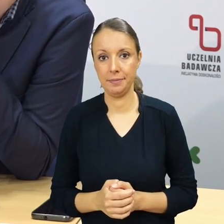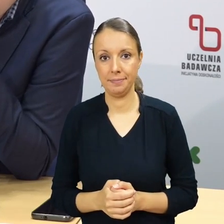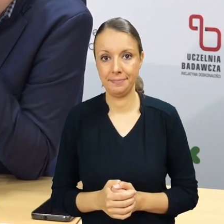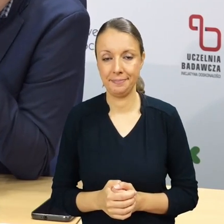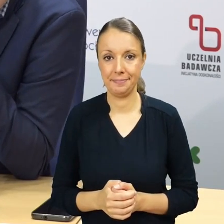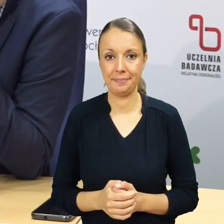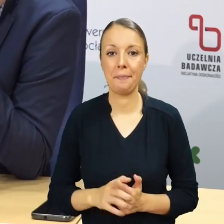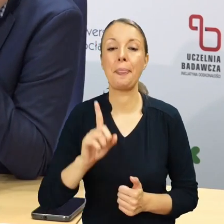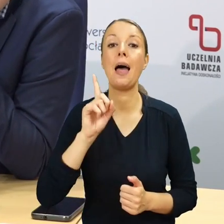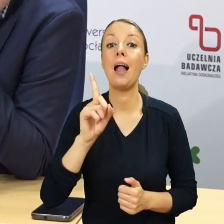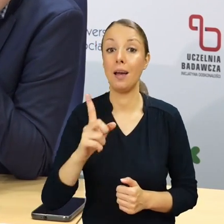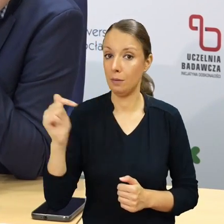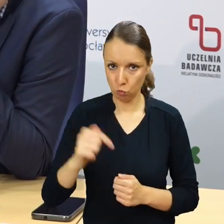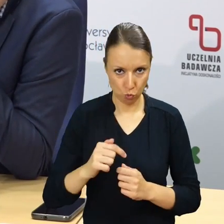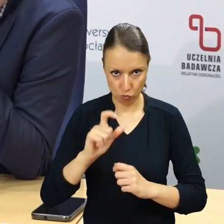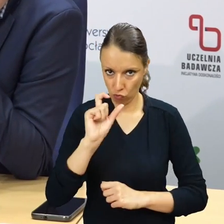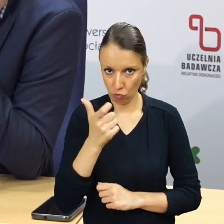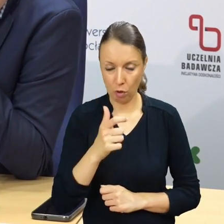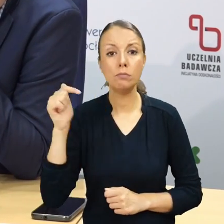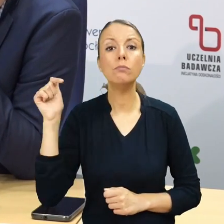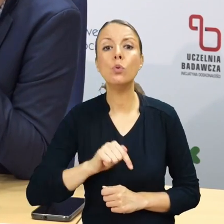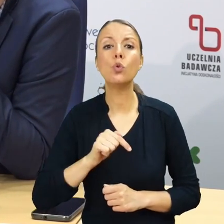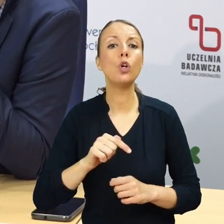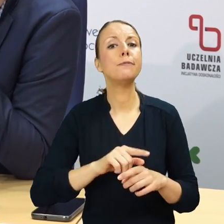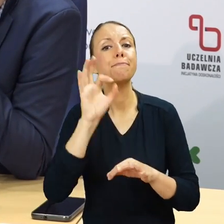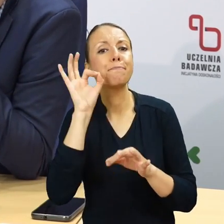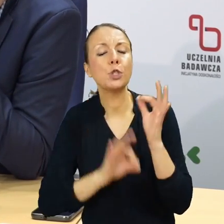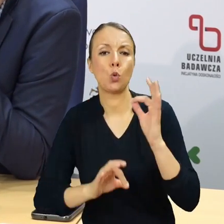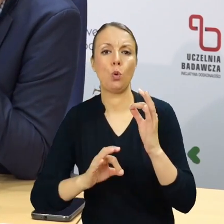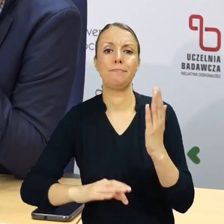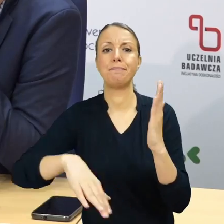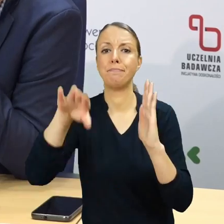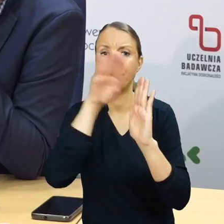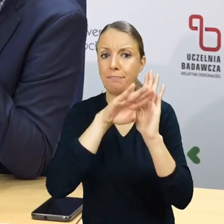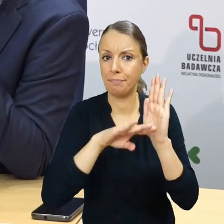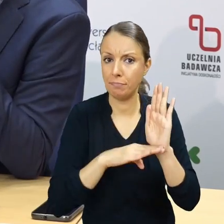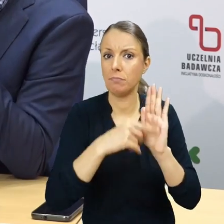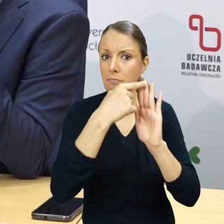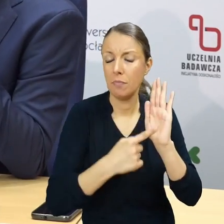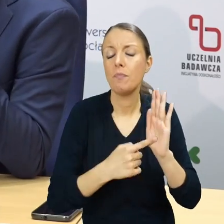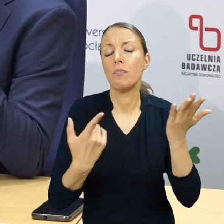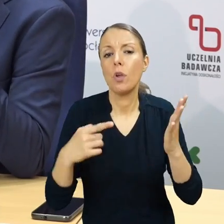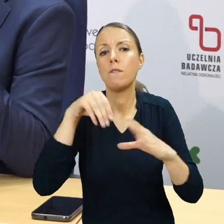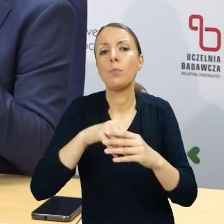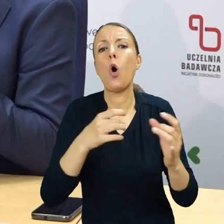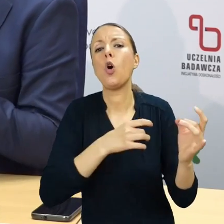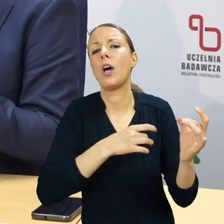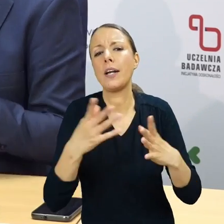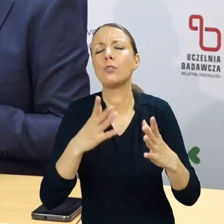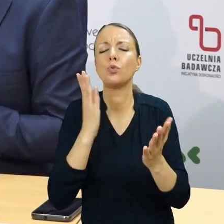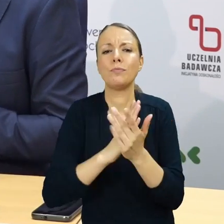stworzenia postępowania o charakterze szczególnym, które z założenia zakłada pewną nierówność stron.